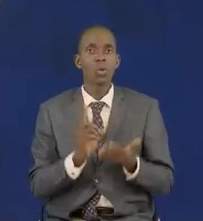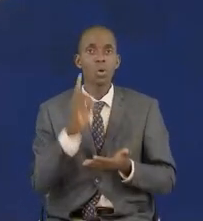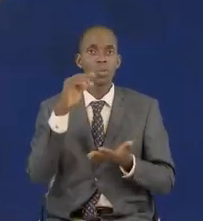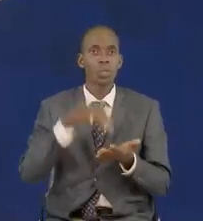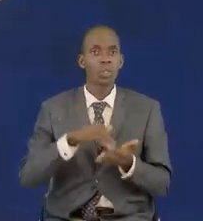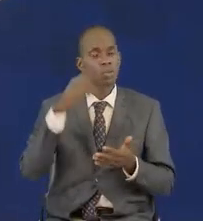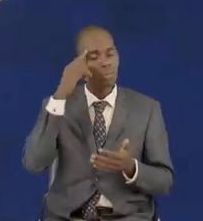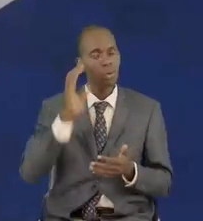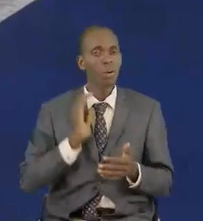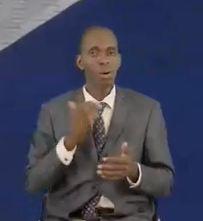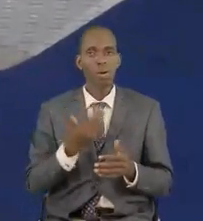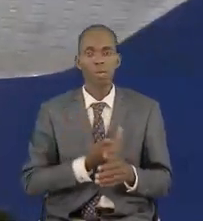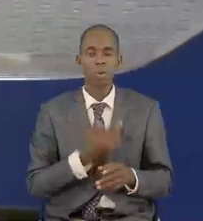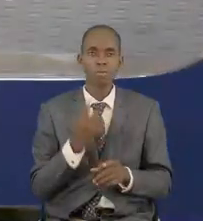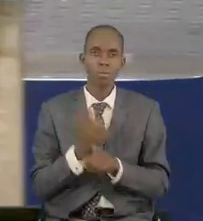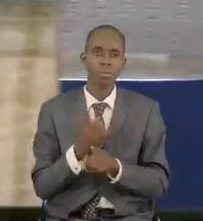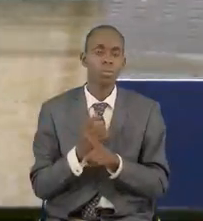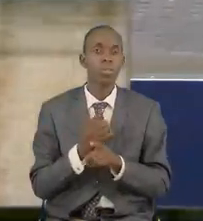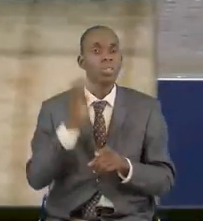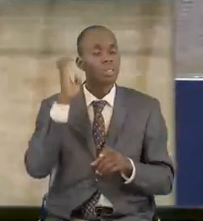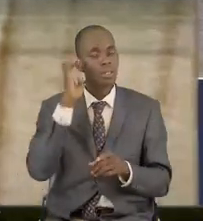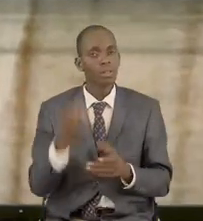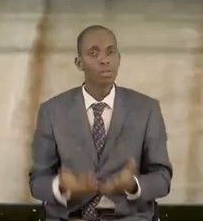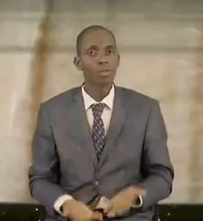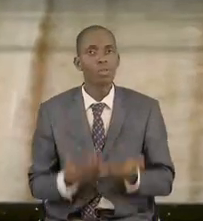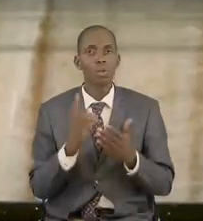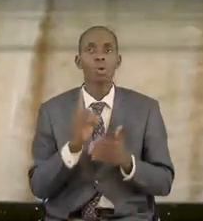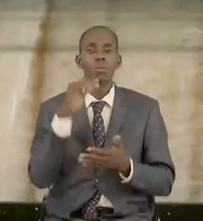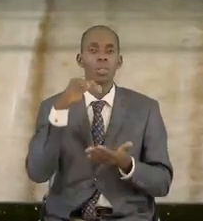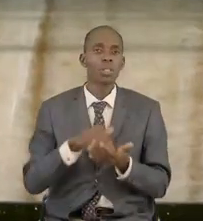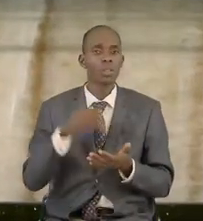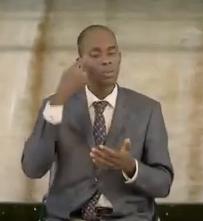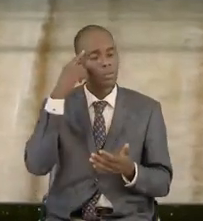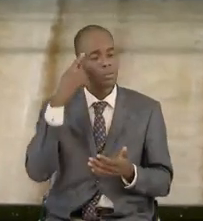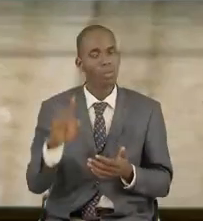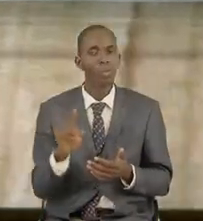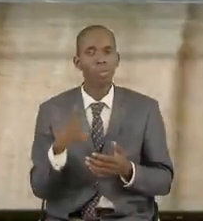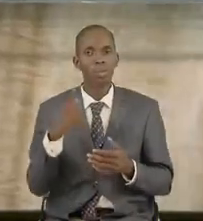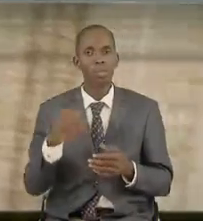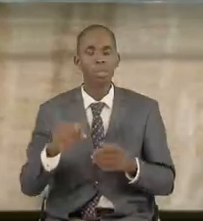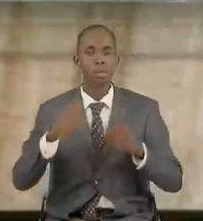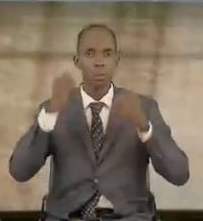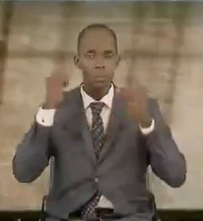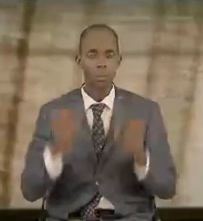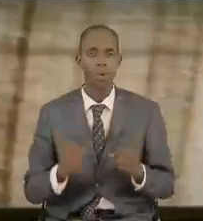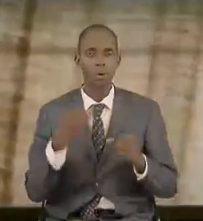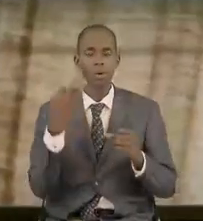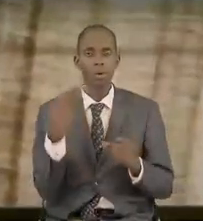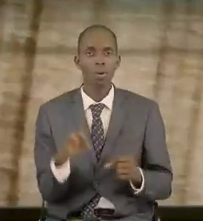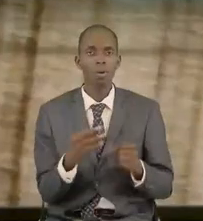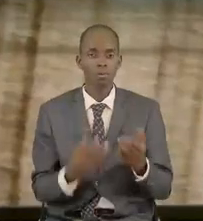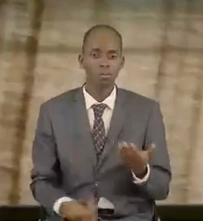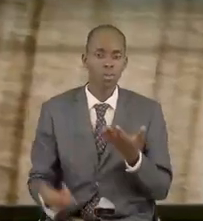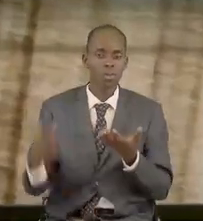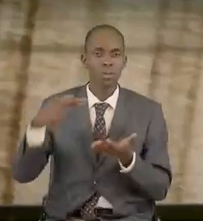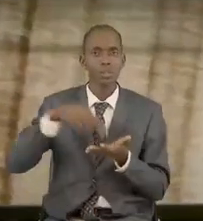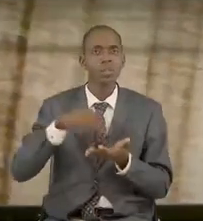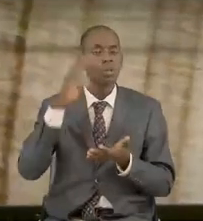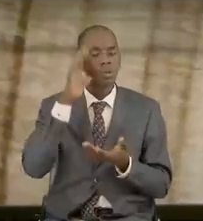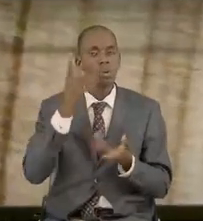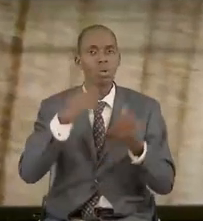pour notre justification les résultats pour que la puissance de la Résurrection vienne